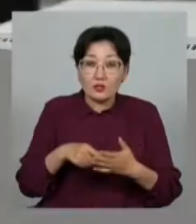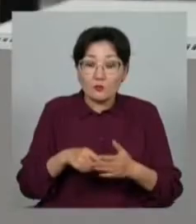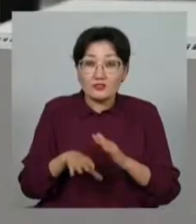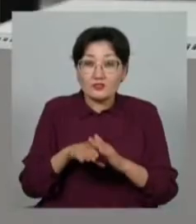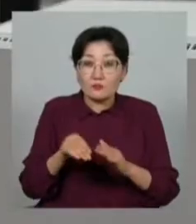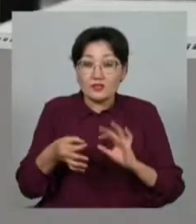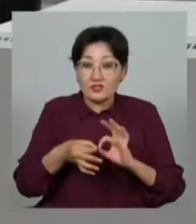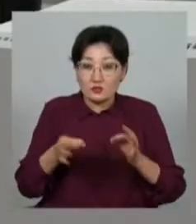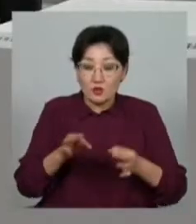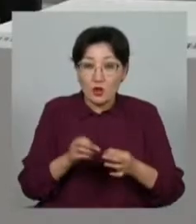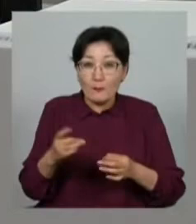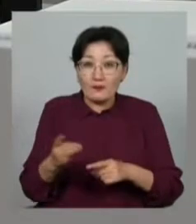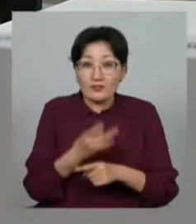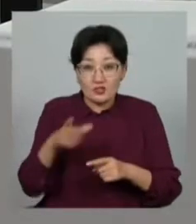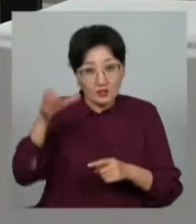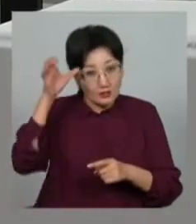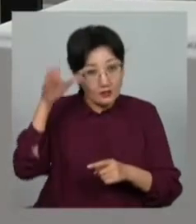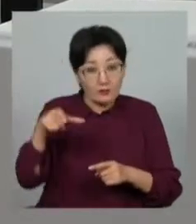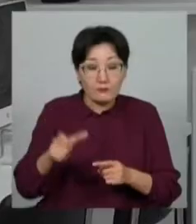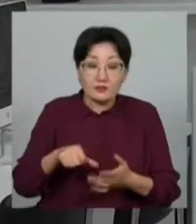мәслихаттың хатшысы мен бірнеше ғалым қатысты.